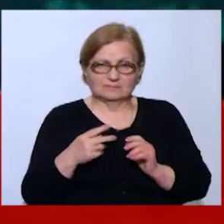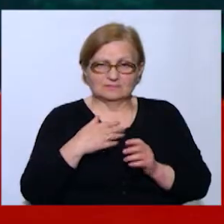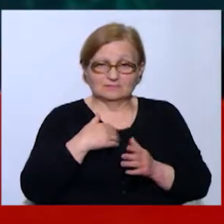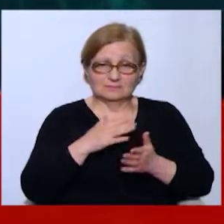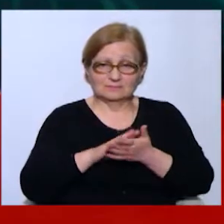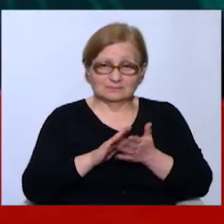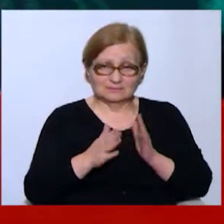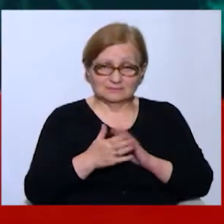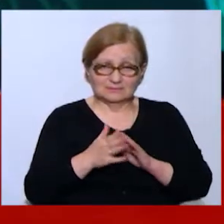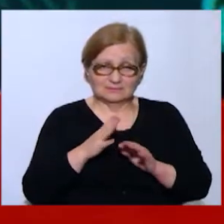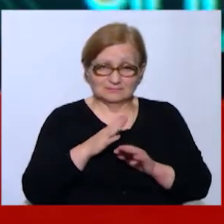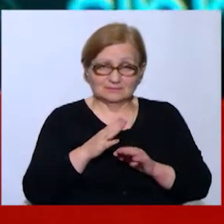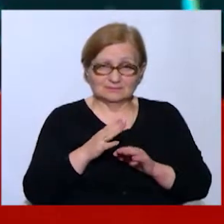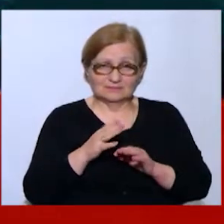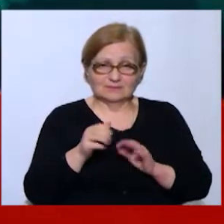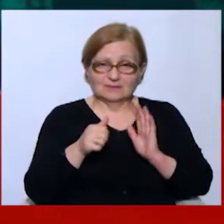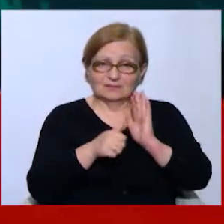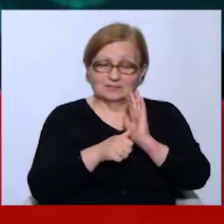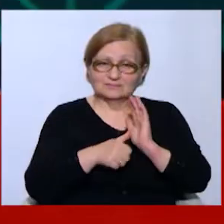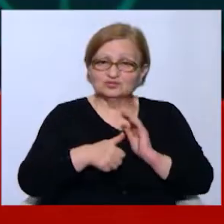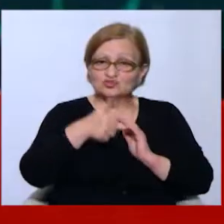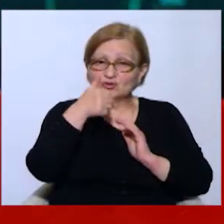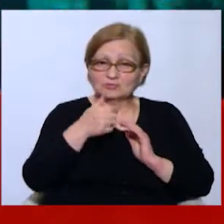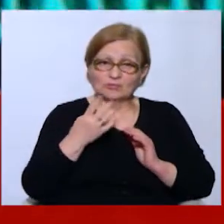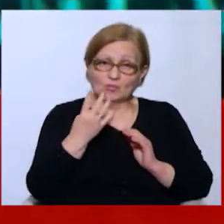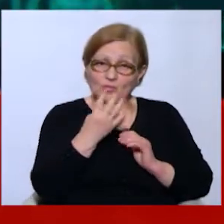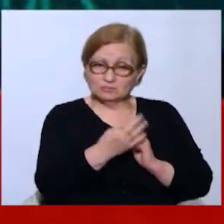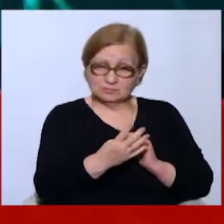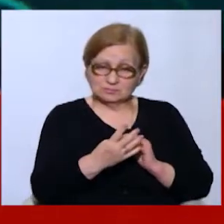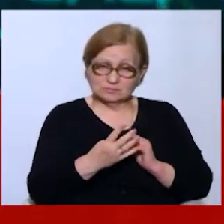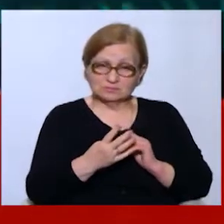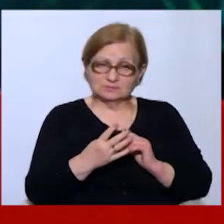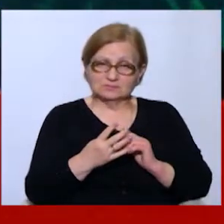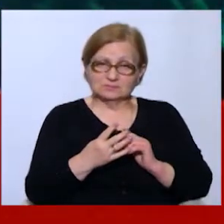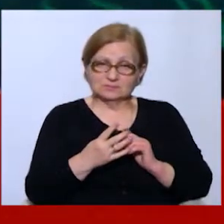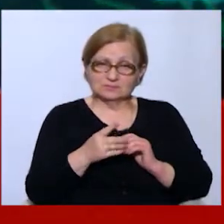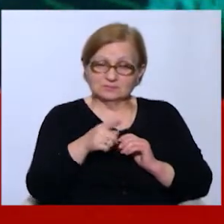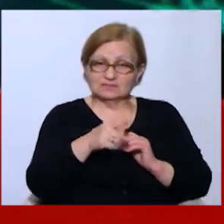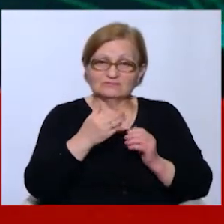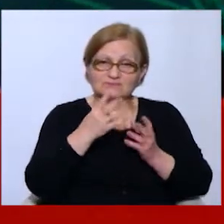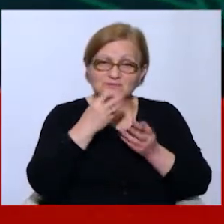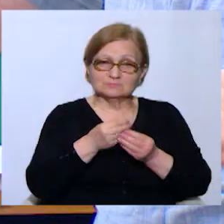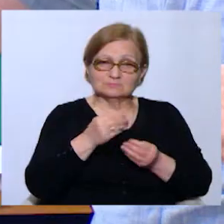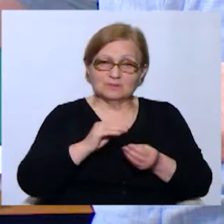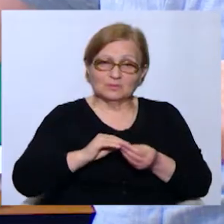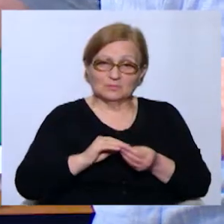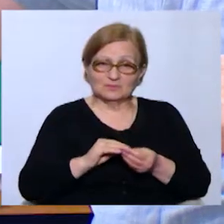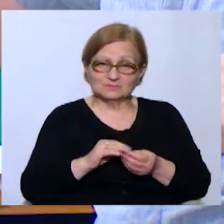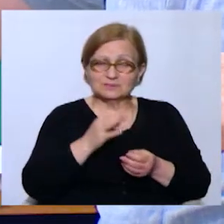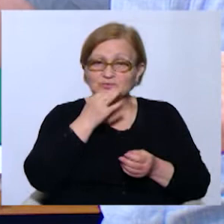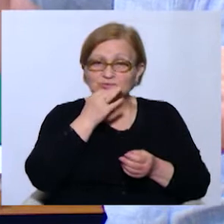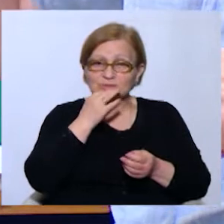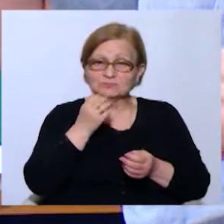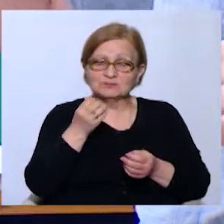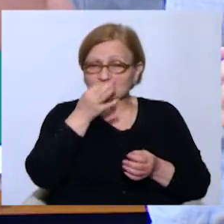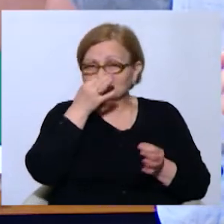შეთანხმების მიხედვით 6 ჯერ ვუმატებთ 4-ს, მის მეგობარს, და შემდეგ